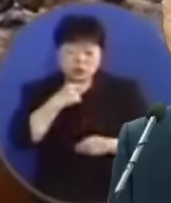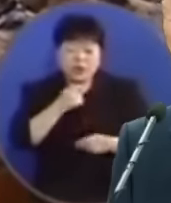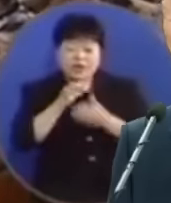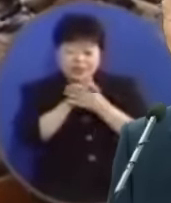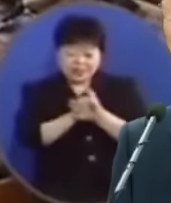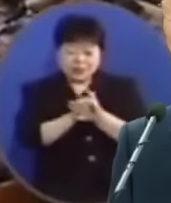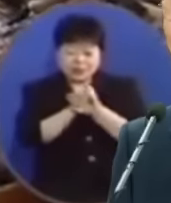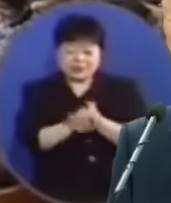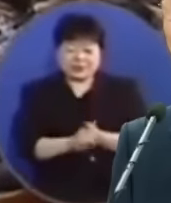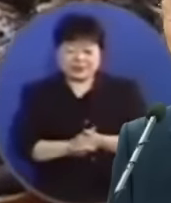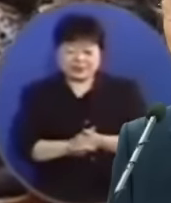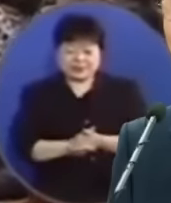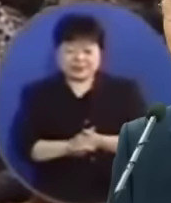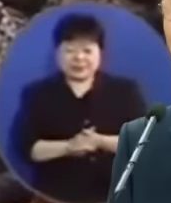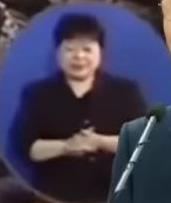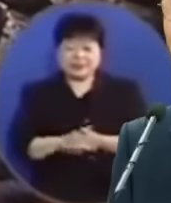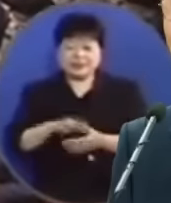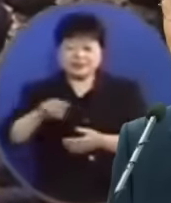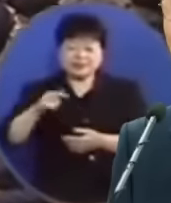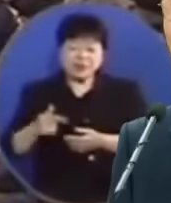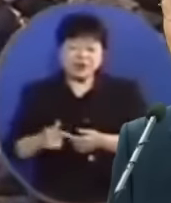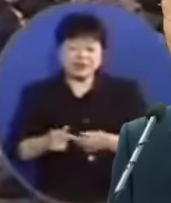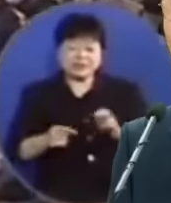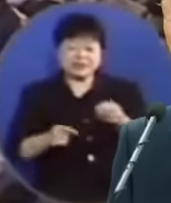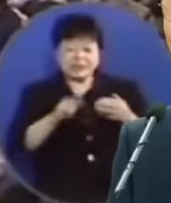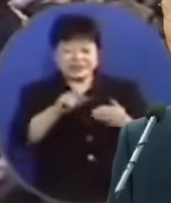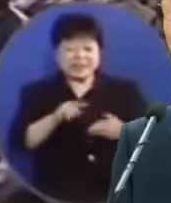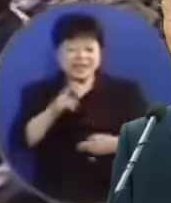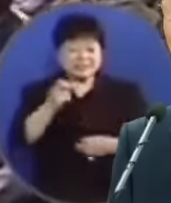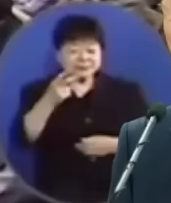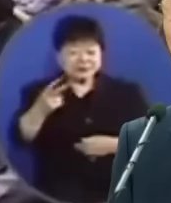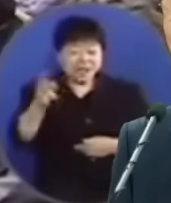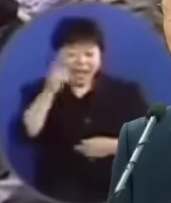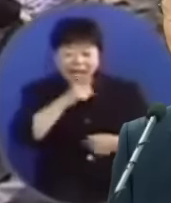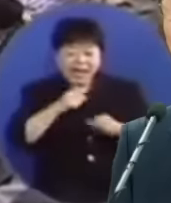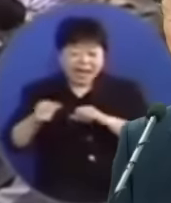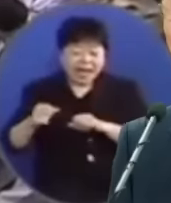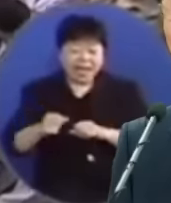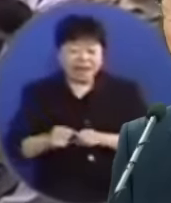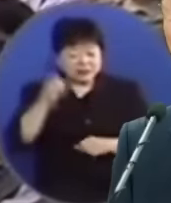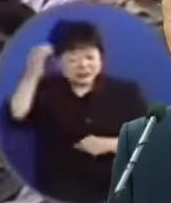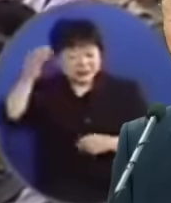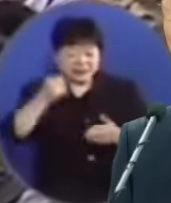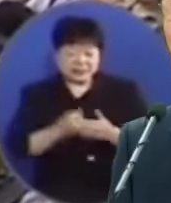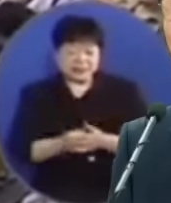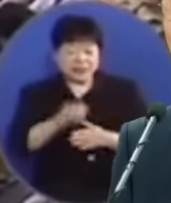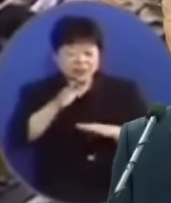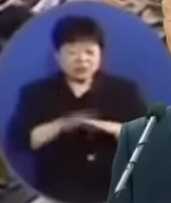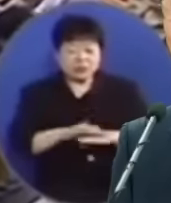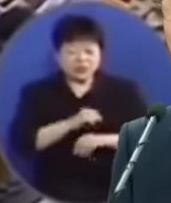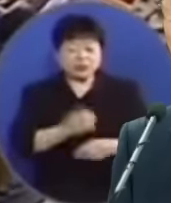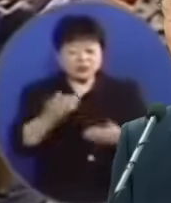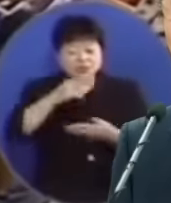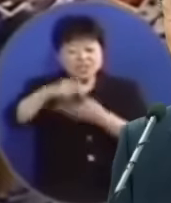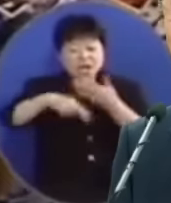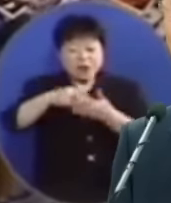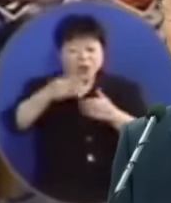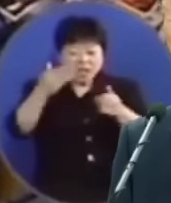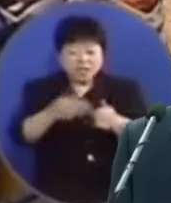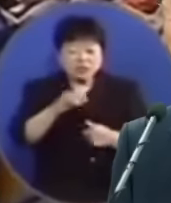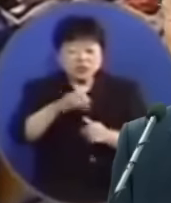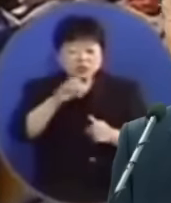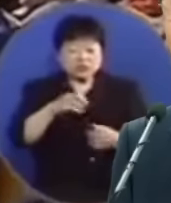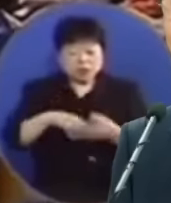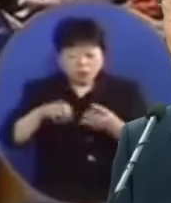되는 것입니다. 신명기 28장 20절로 22절에 내가 악을 행하여 그를 잊음으로 내 손으로 하는 모든 일에 야훼께서